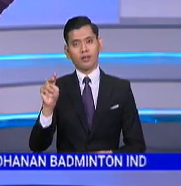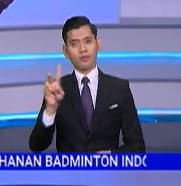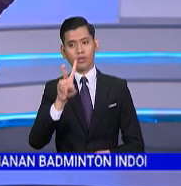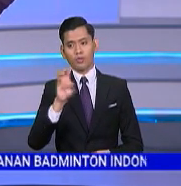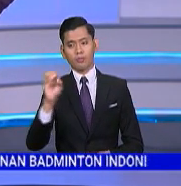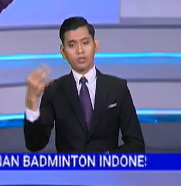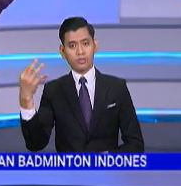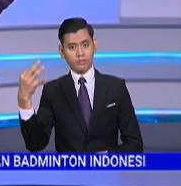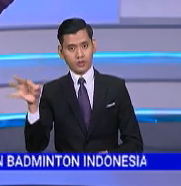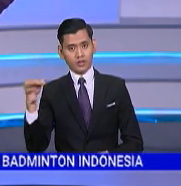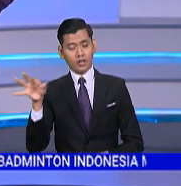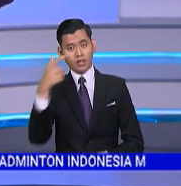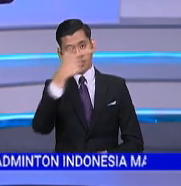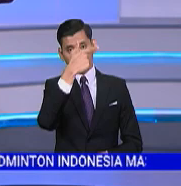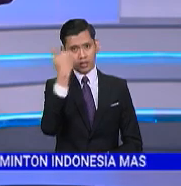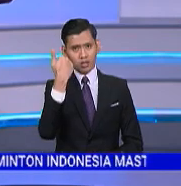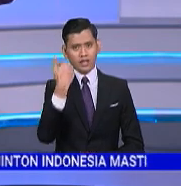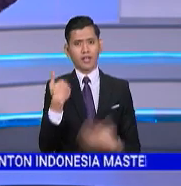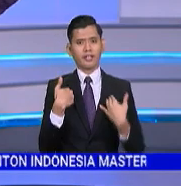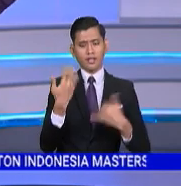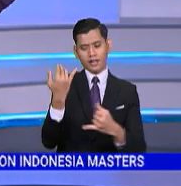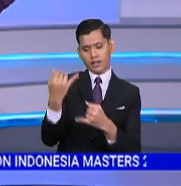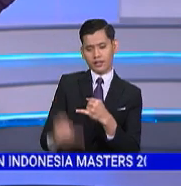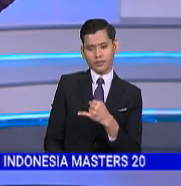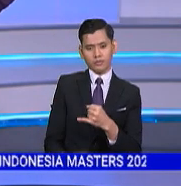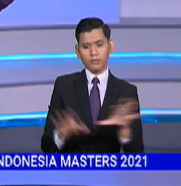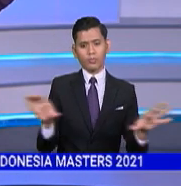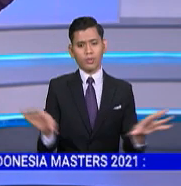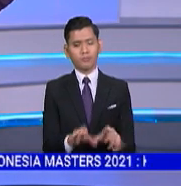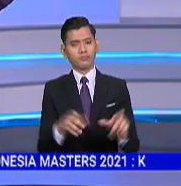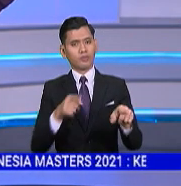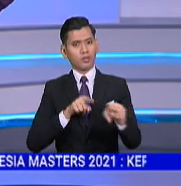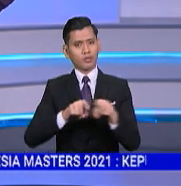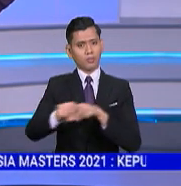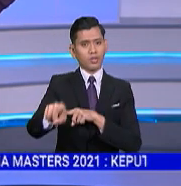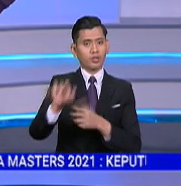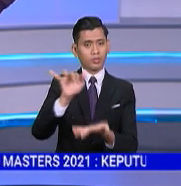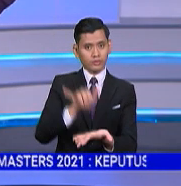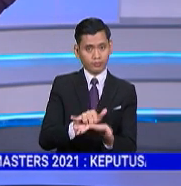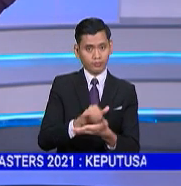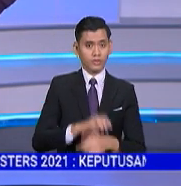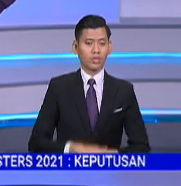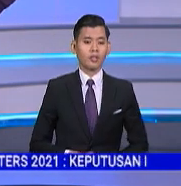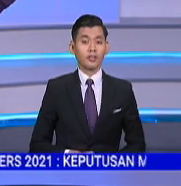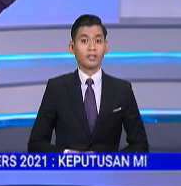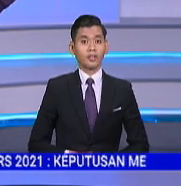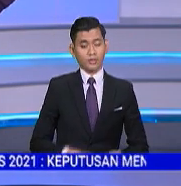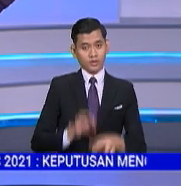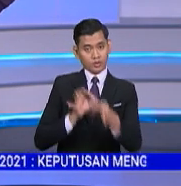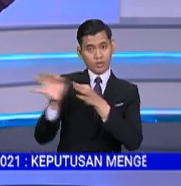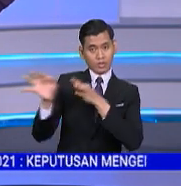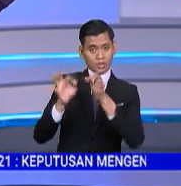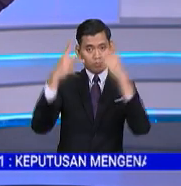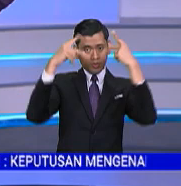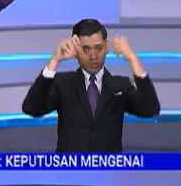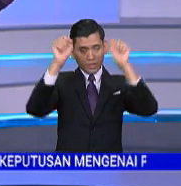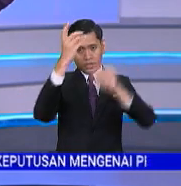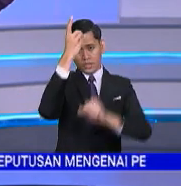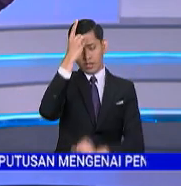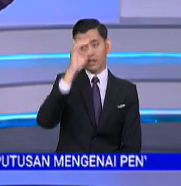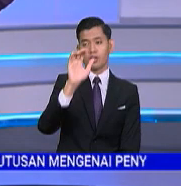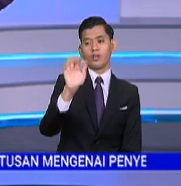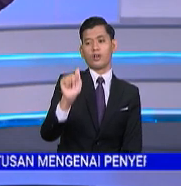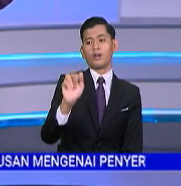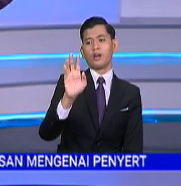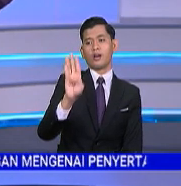2019 Human Voyage berhubung baki terakhir penganjuran perlumbaan berprestij itu. Jelas Presiden PKBM, Datuk Abu